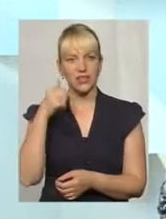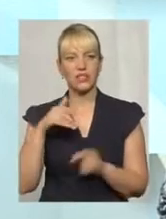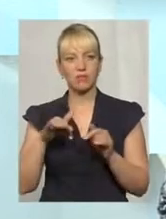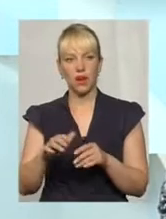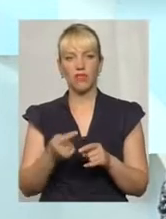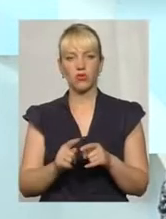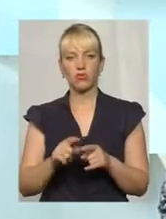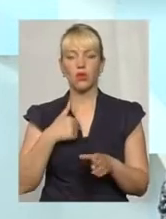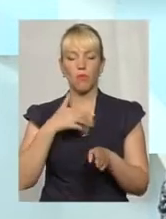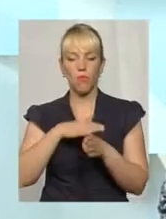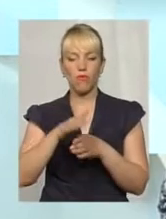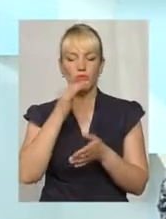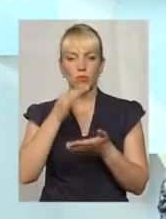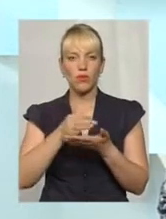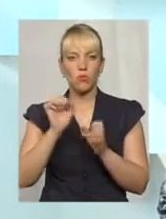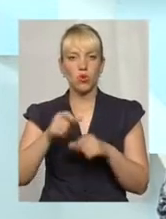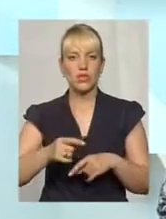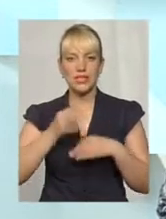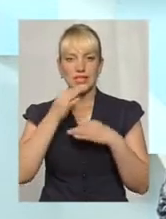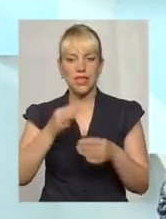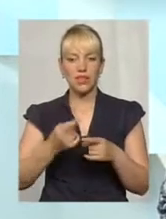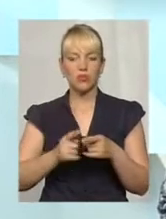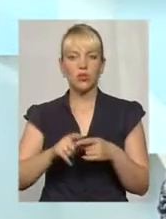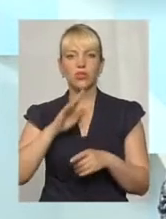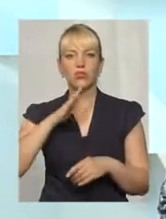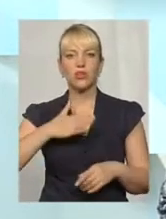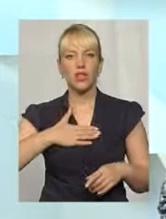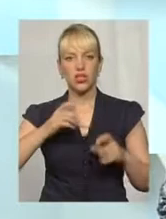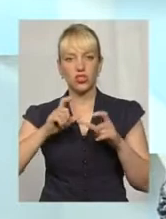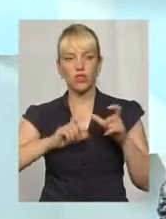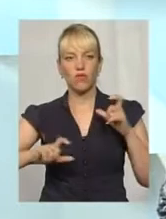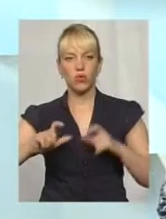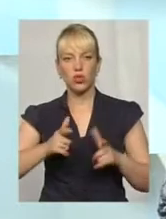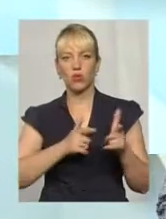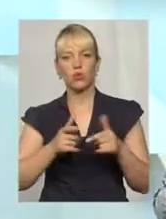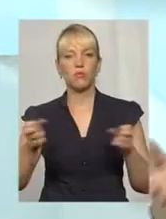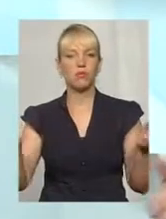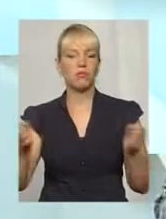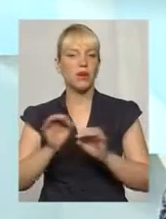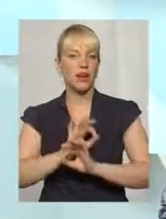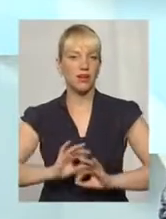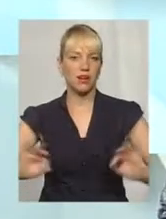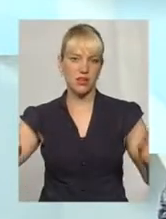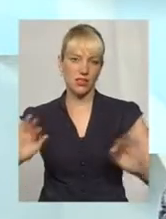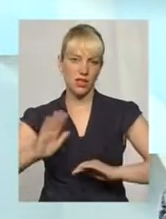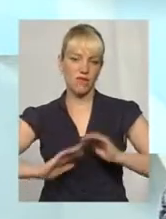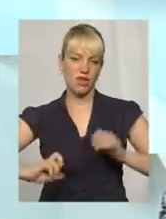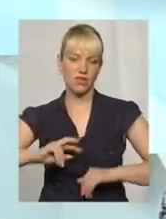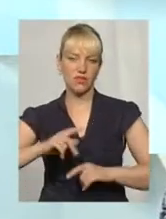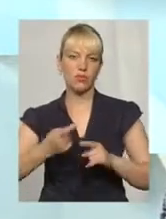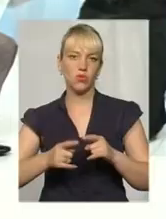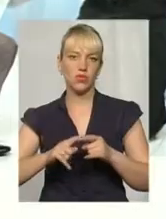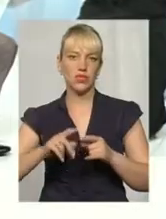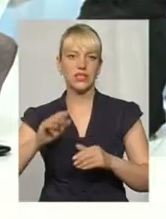повною відповідальністю можу сказати про те, що наші вузи готують прекрасних фахівців, в тому числі і подані